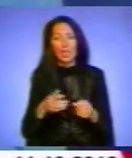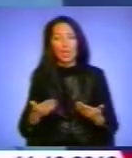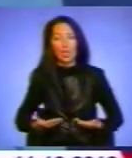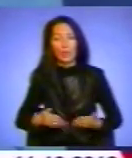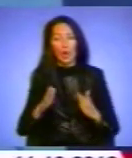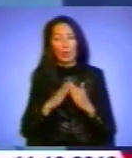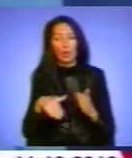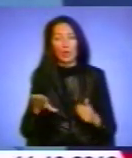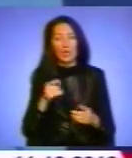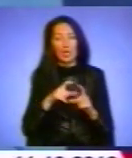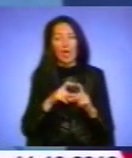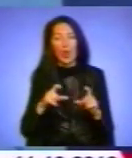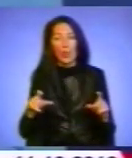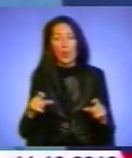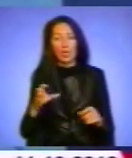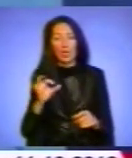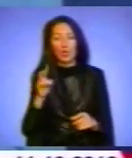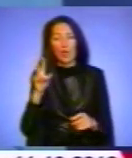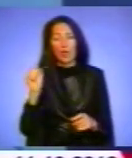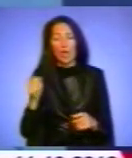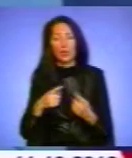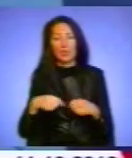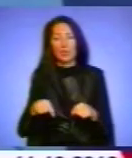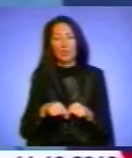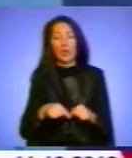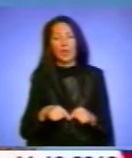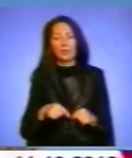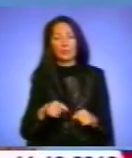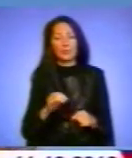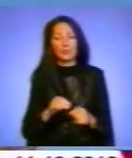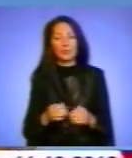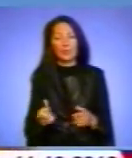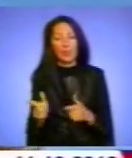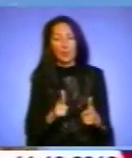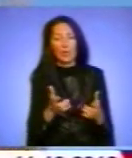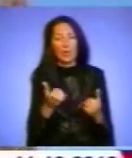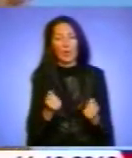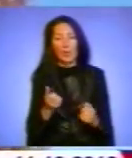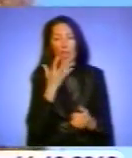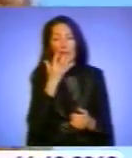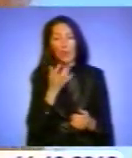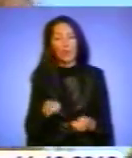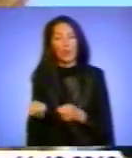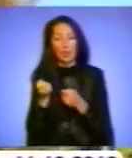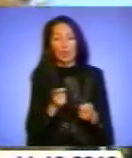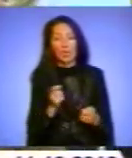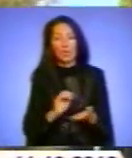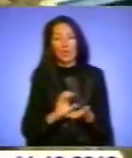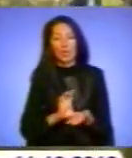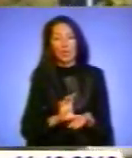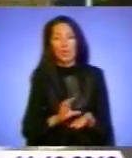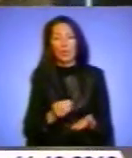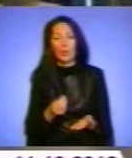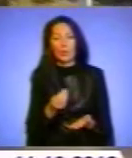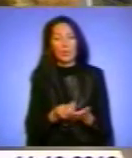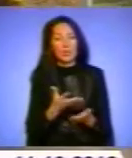об'єкти соціальної сфери та інфраструктури готові прийняти теплоносії. Чи зростатимуть тарифи на житлово-комунальні послуги, поки